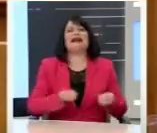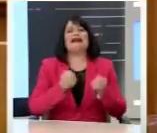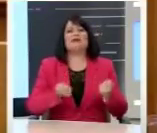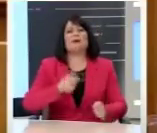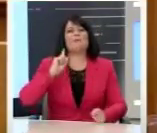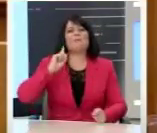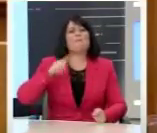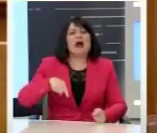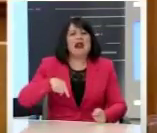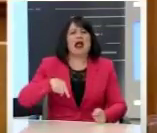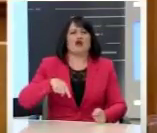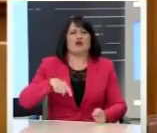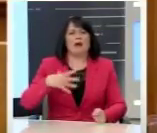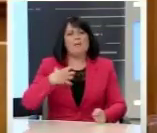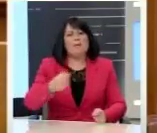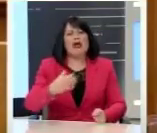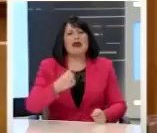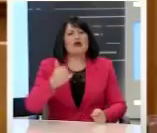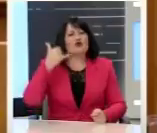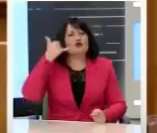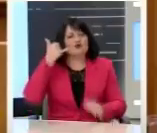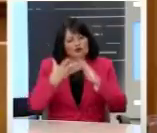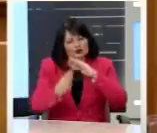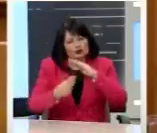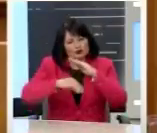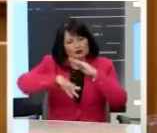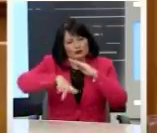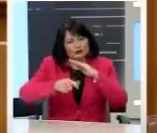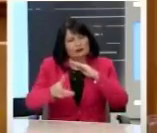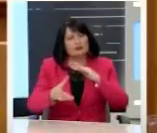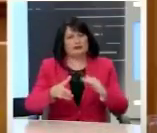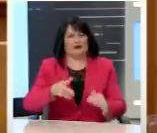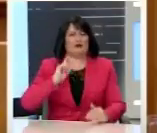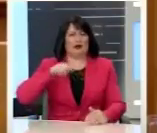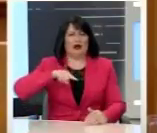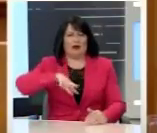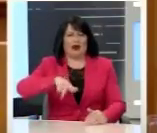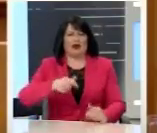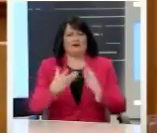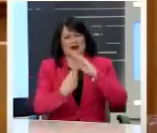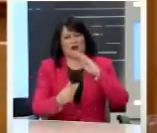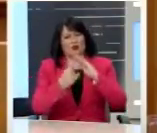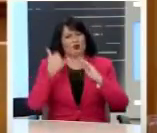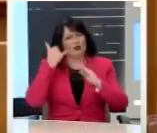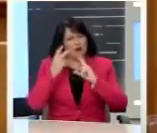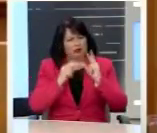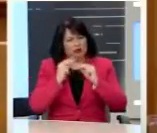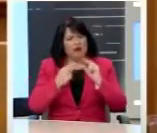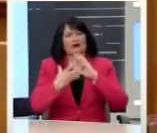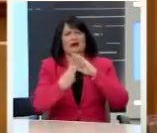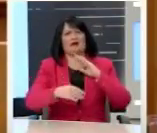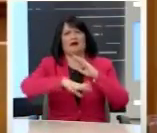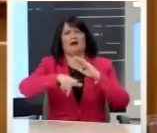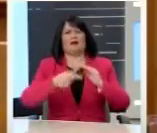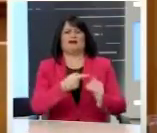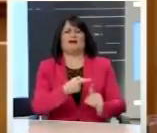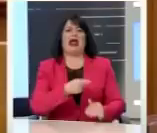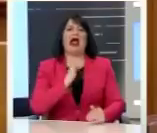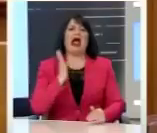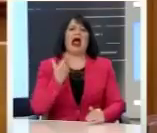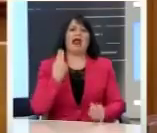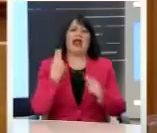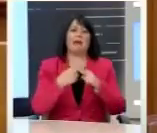παράνομα αποκτηθήσεων τηλεφωνικών συνομιλιών ή άλλων. Διότι, κύριοι συνάδελφοι, αν υπάρχουν